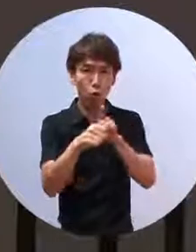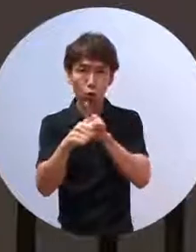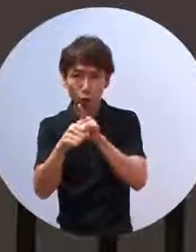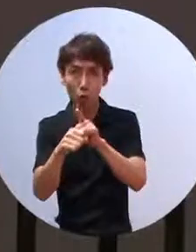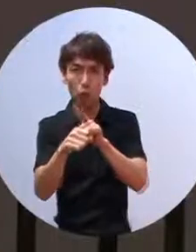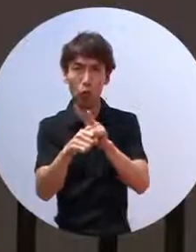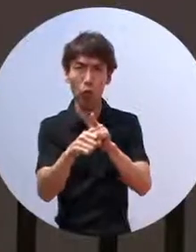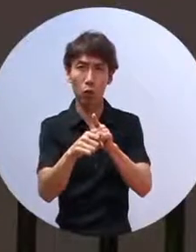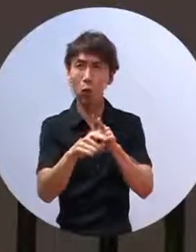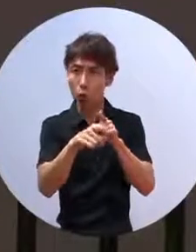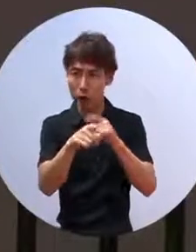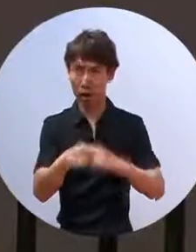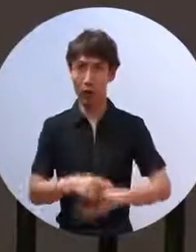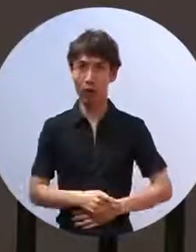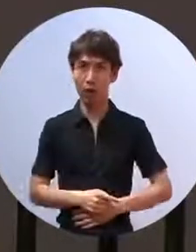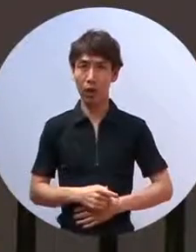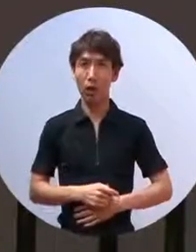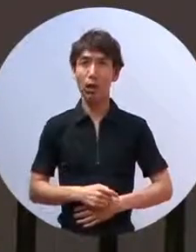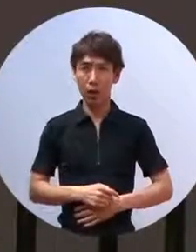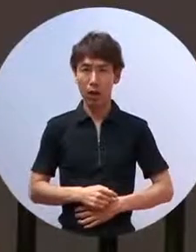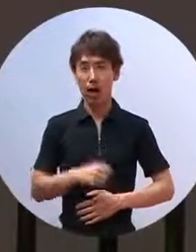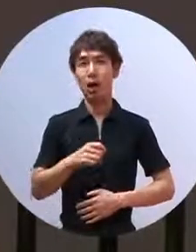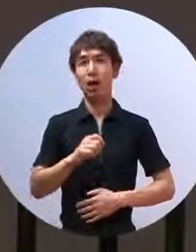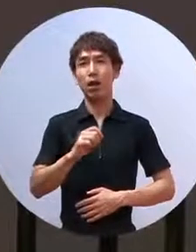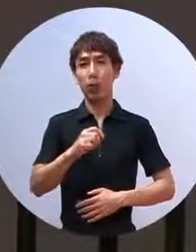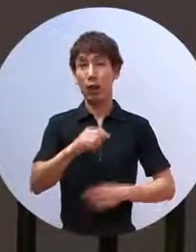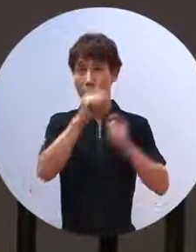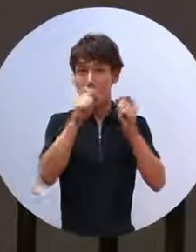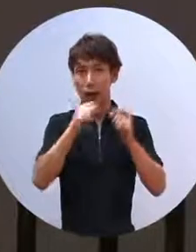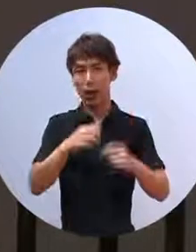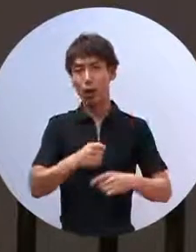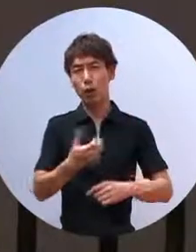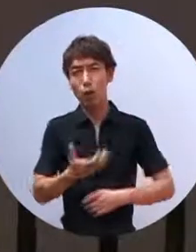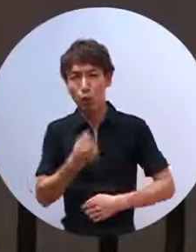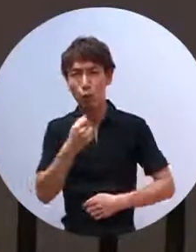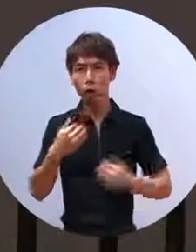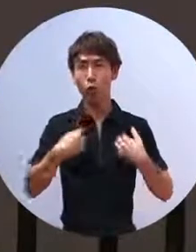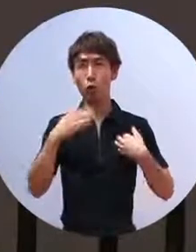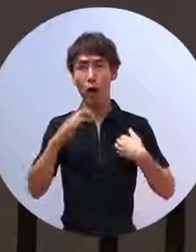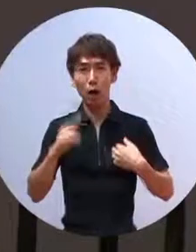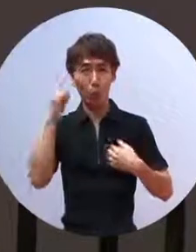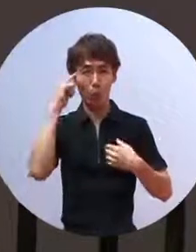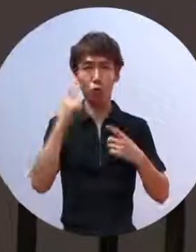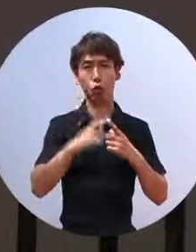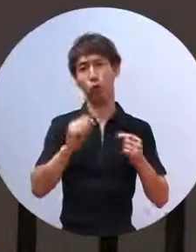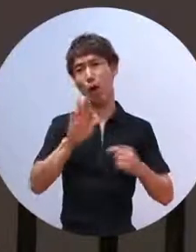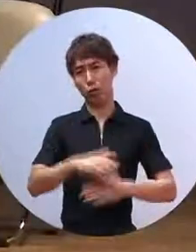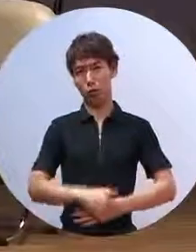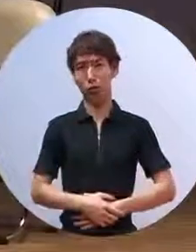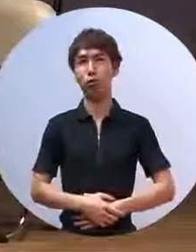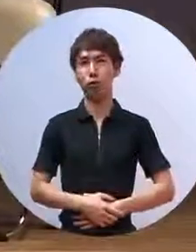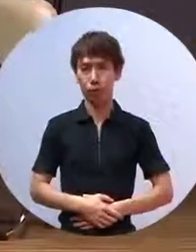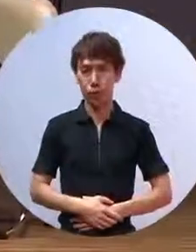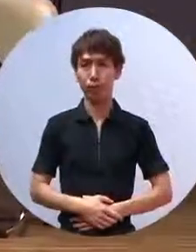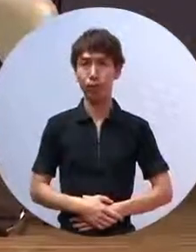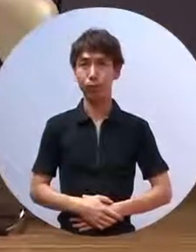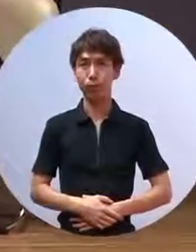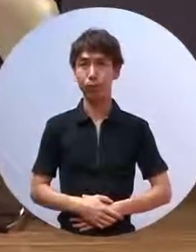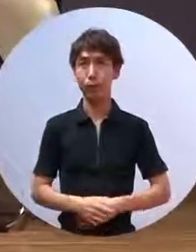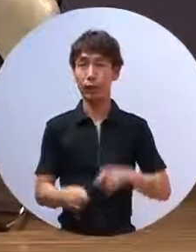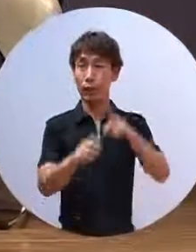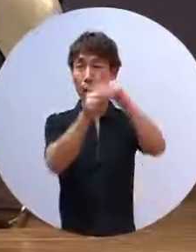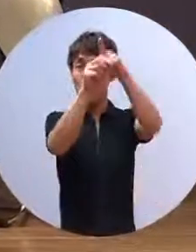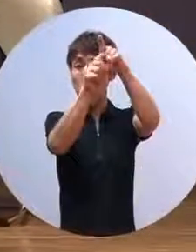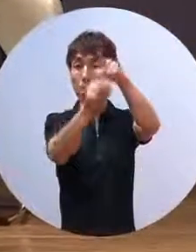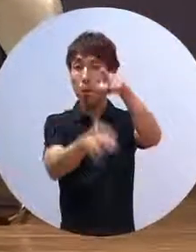極兵器がやっぱり欲しくなると、そういう思考をですね、立たなければいけないというふうに思うんですね。キノコ雲の